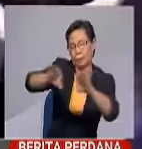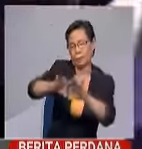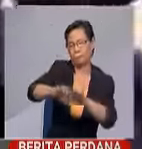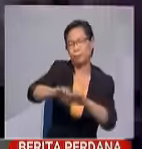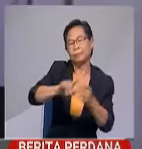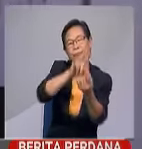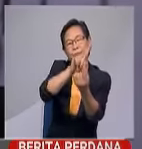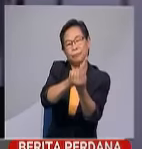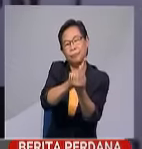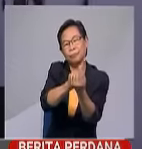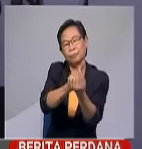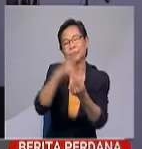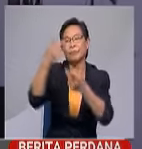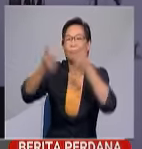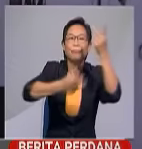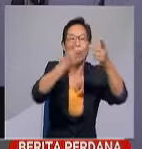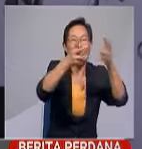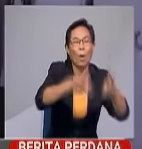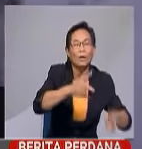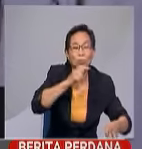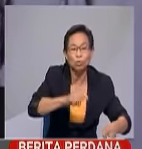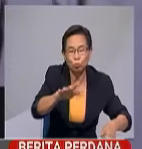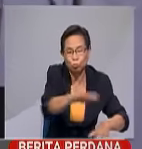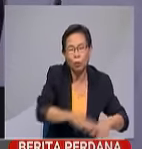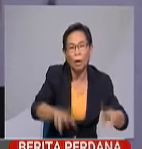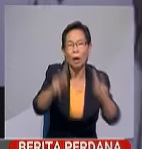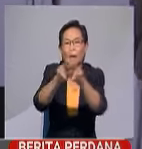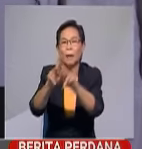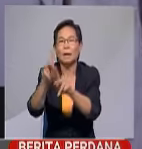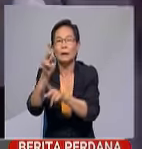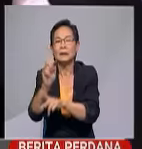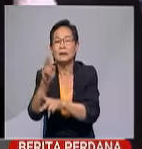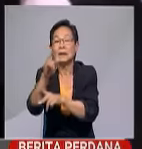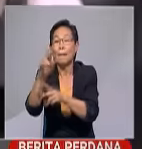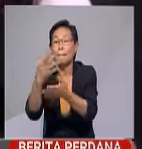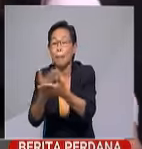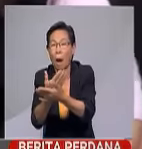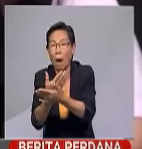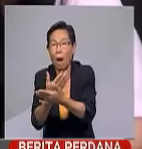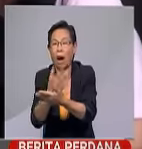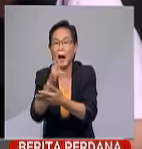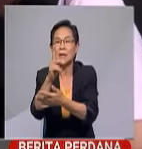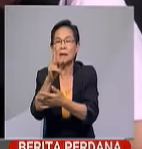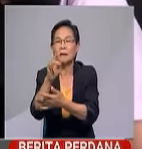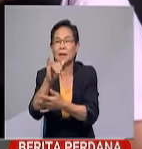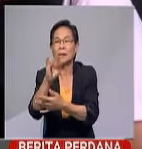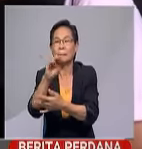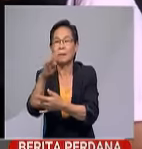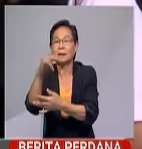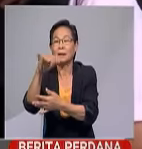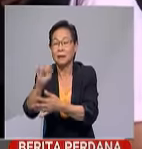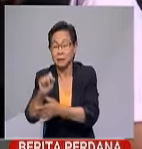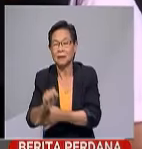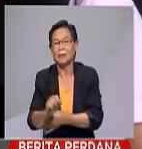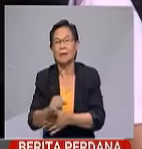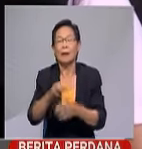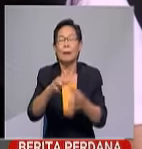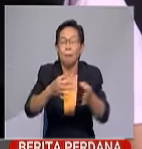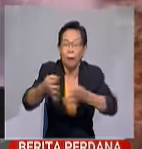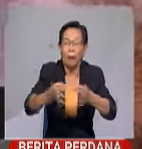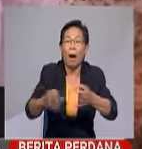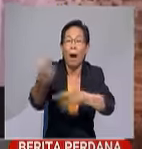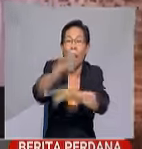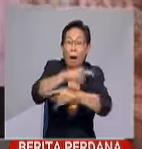Beliau ditemui ketika menziarahi warga tua di sekitar Kampung Sinar Baharu, Mandahan, Kimanis. Mengulas mengenai hari pengundian